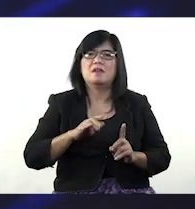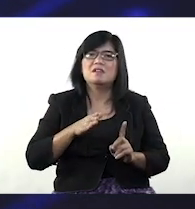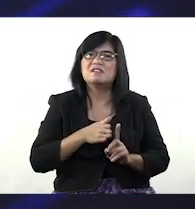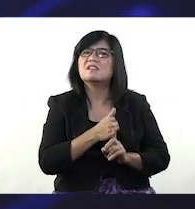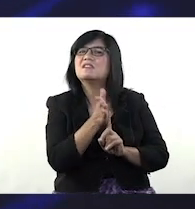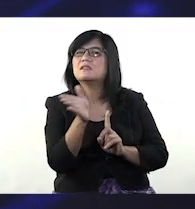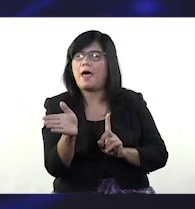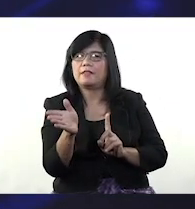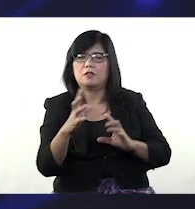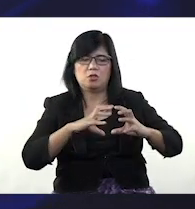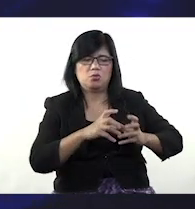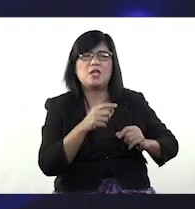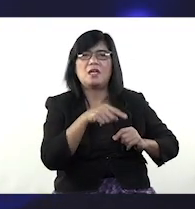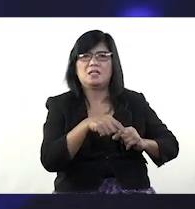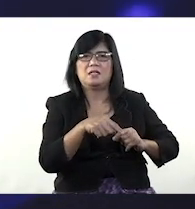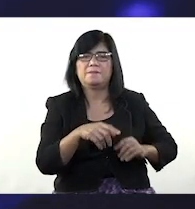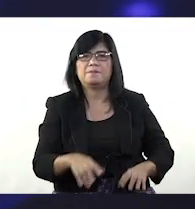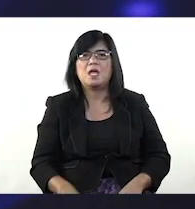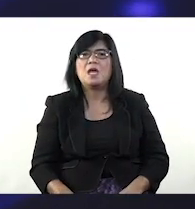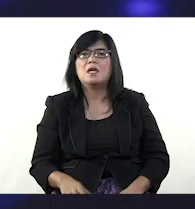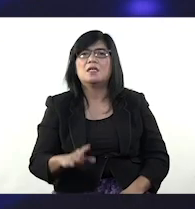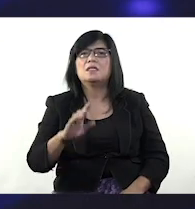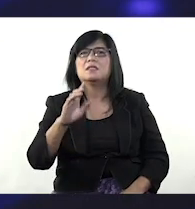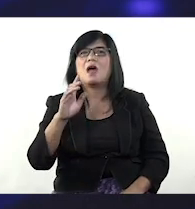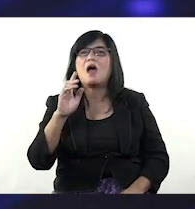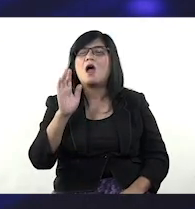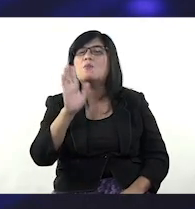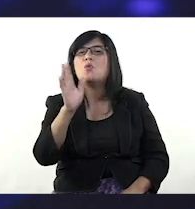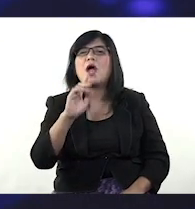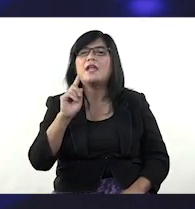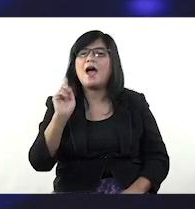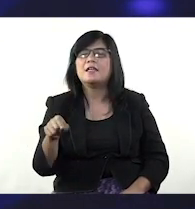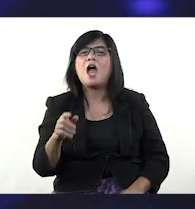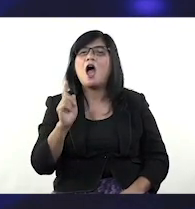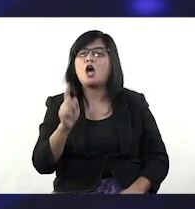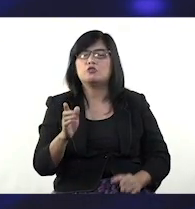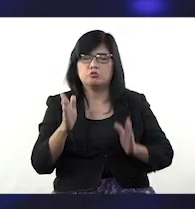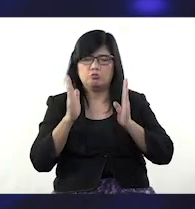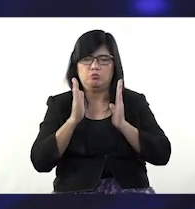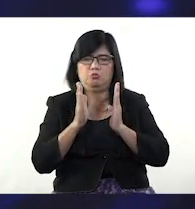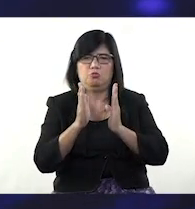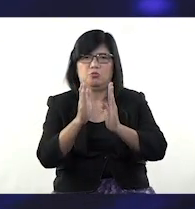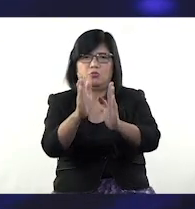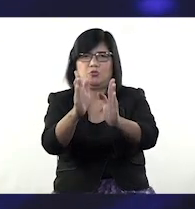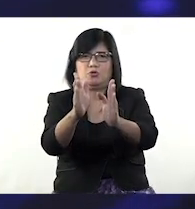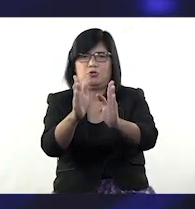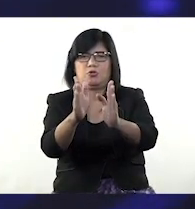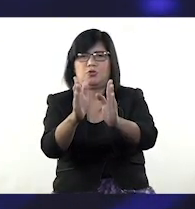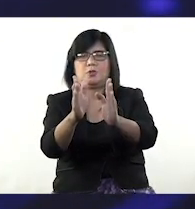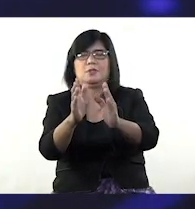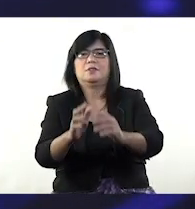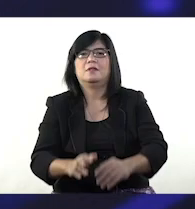Ayo kita enggak cukup setelah lurus nggak cukup sekedar Hai Ndak cukup sekedar